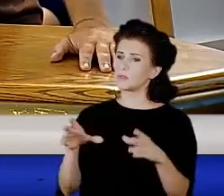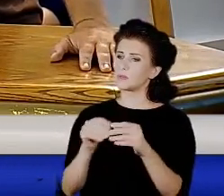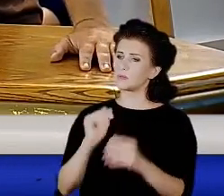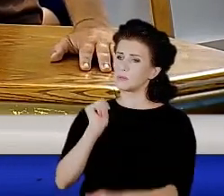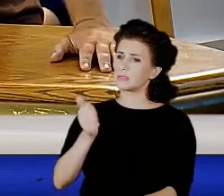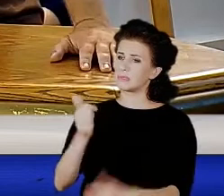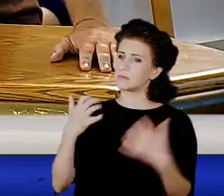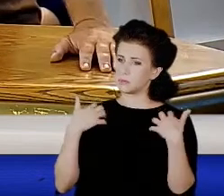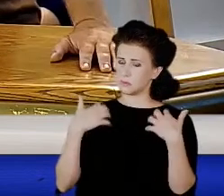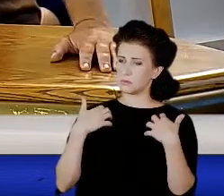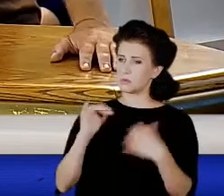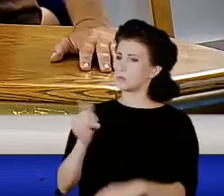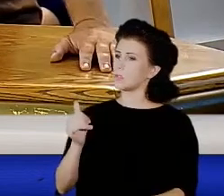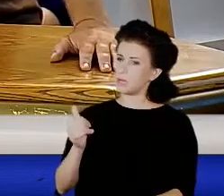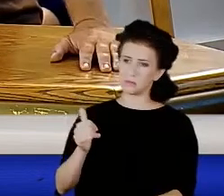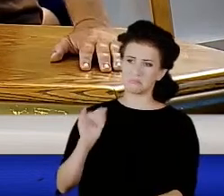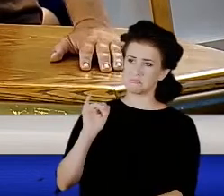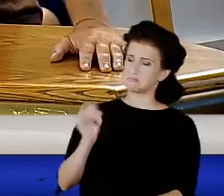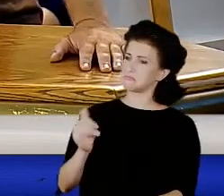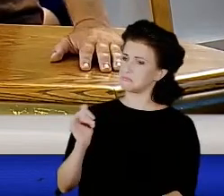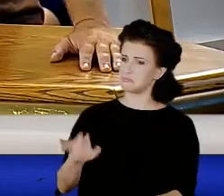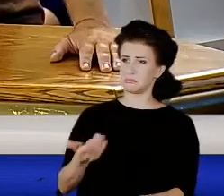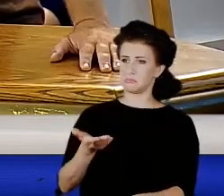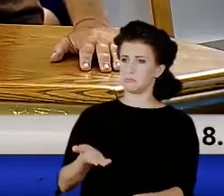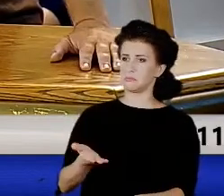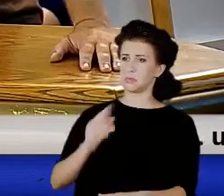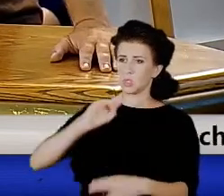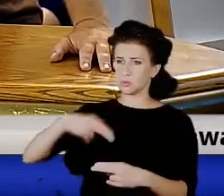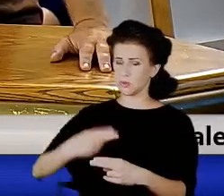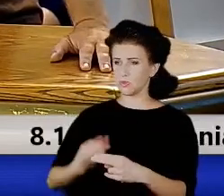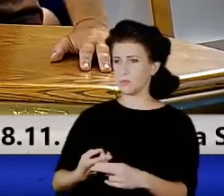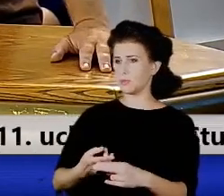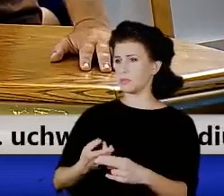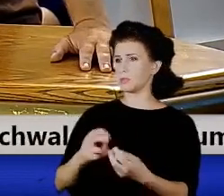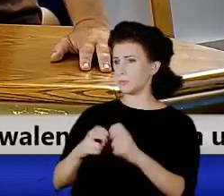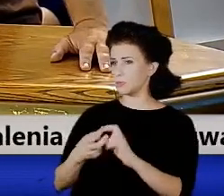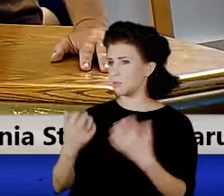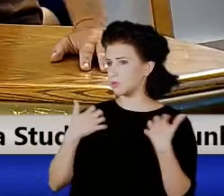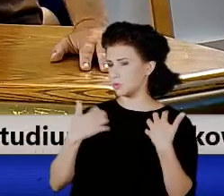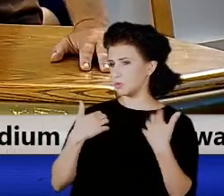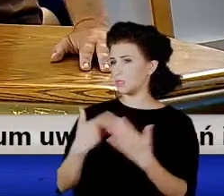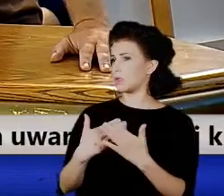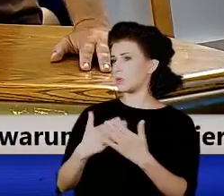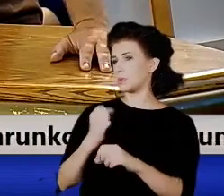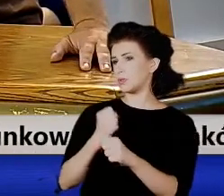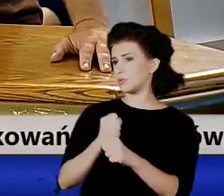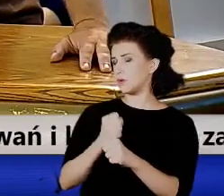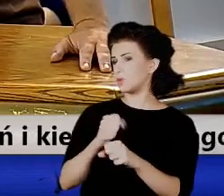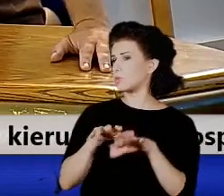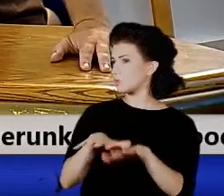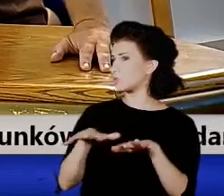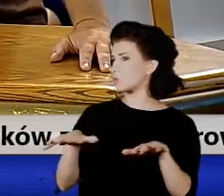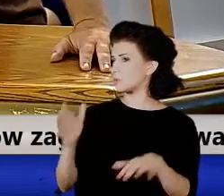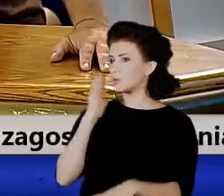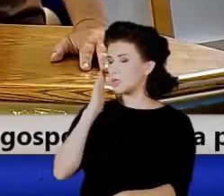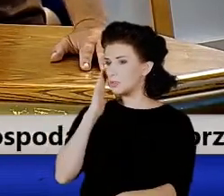zmieniający się klimat. A recepty na to mamy, tak? I po to pracowała duża rzesza mieszkańców, specjalistów